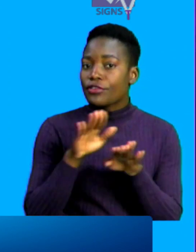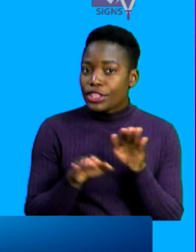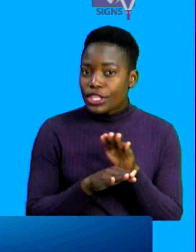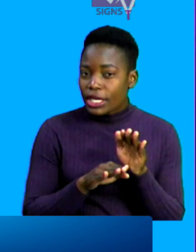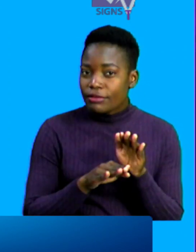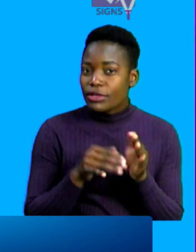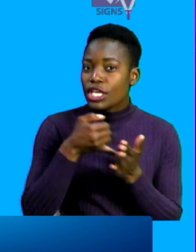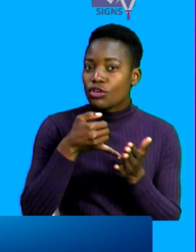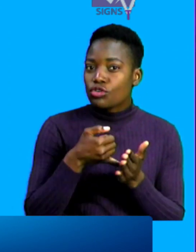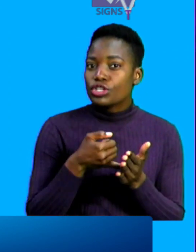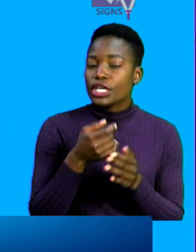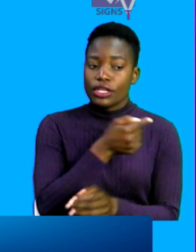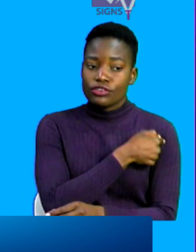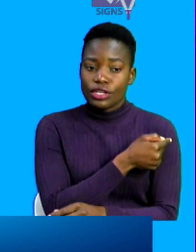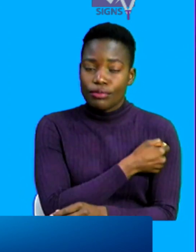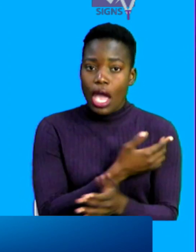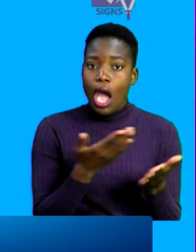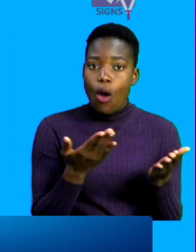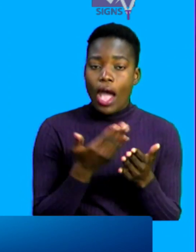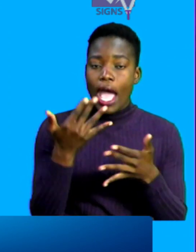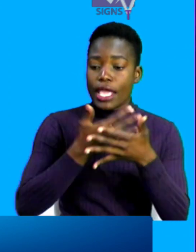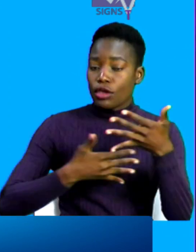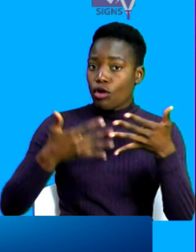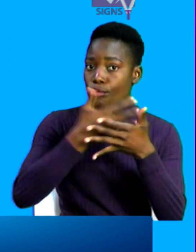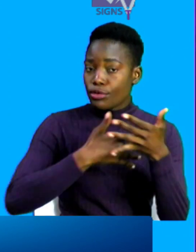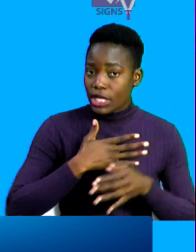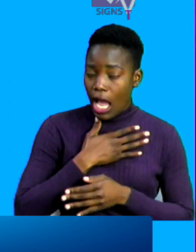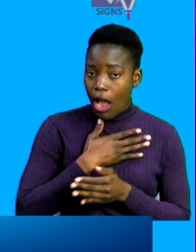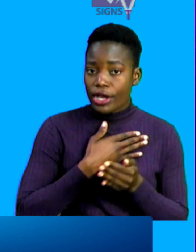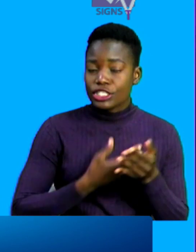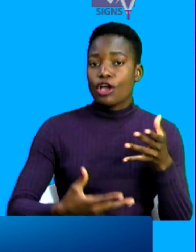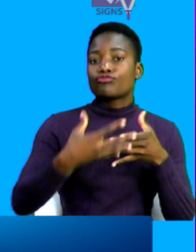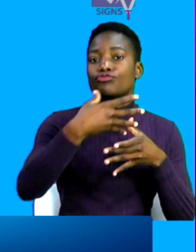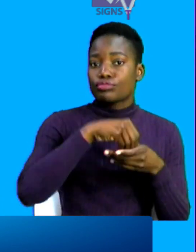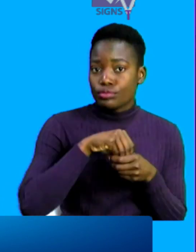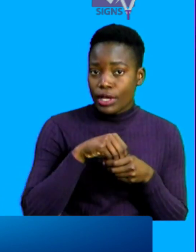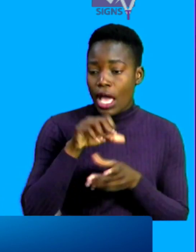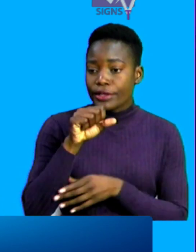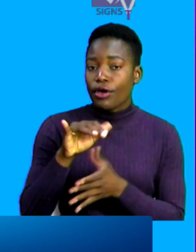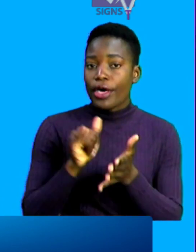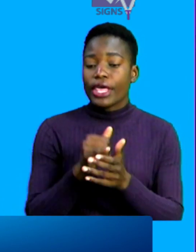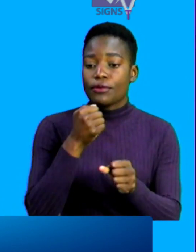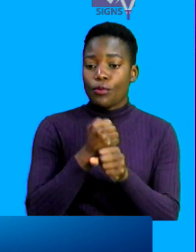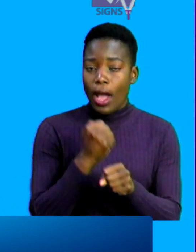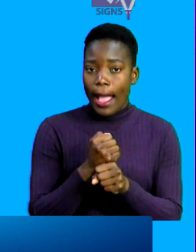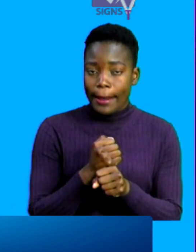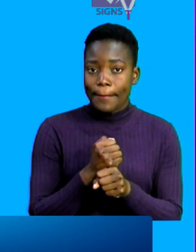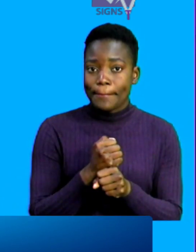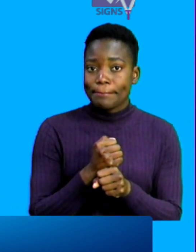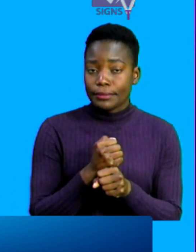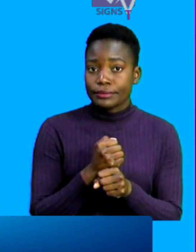matibabu katika tarakilishi ama kompyuta ili kazi hiyo